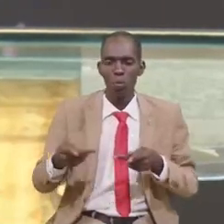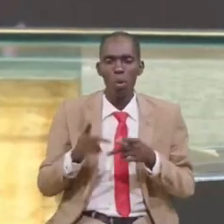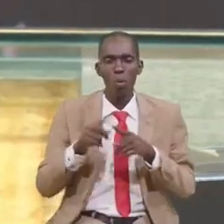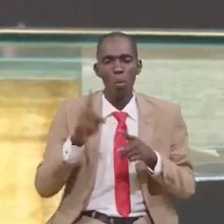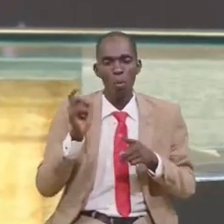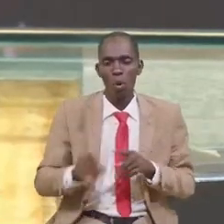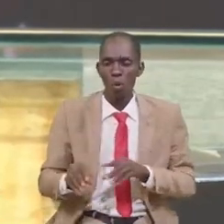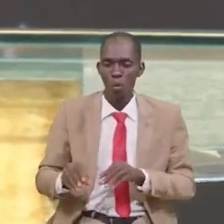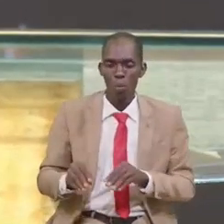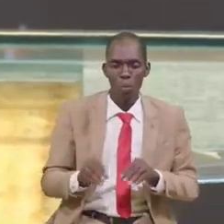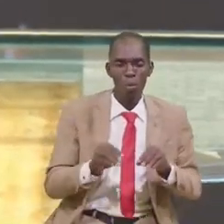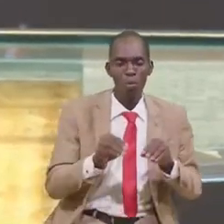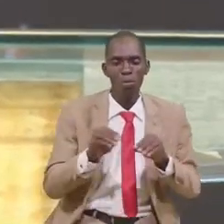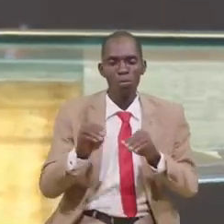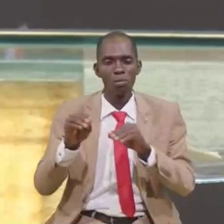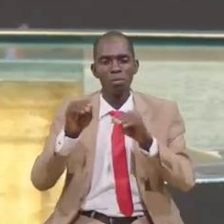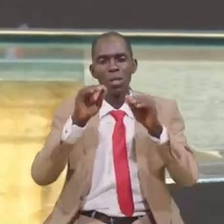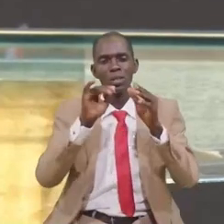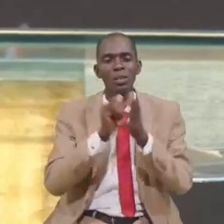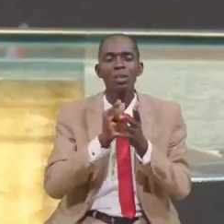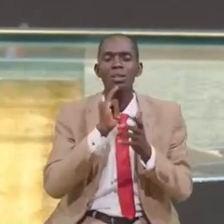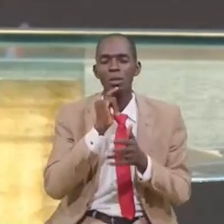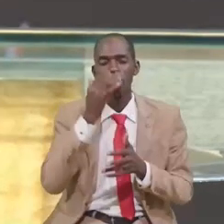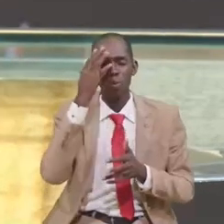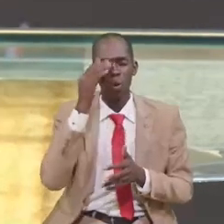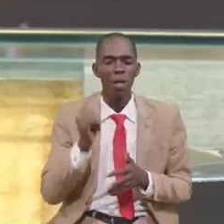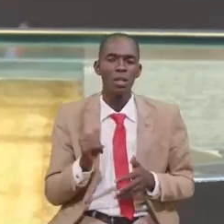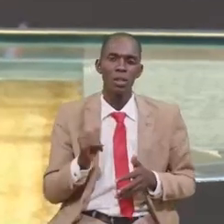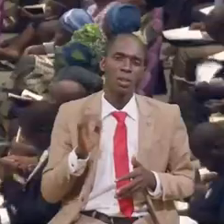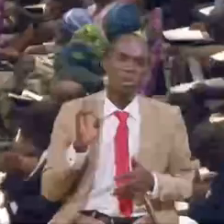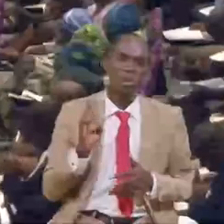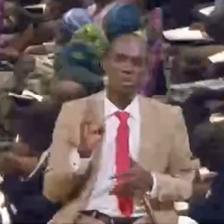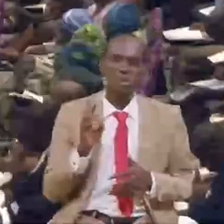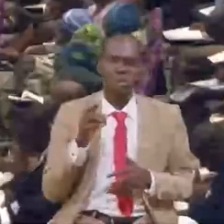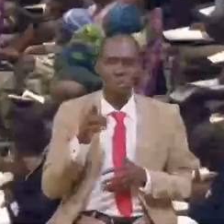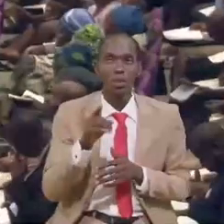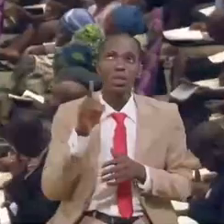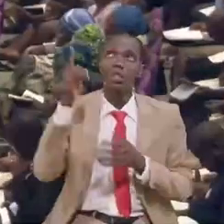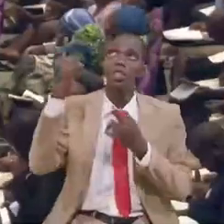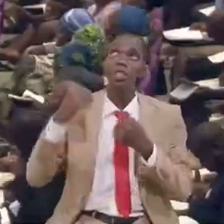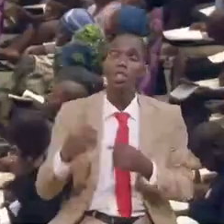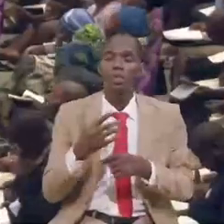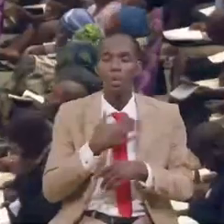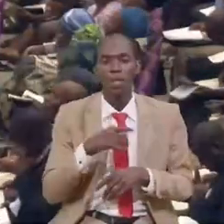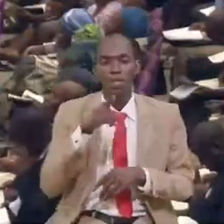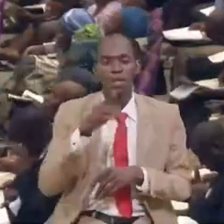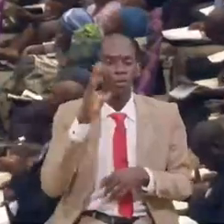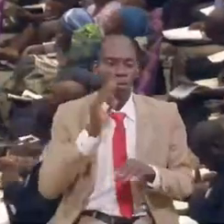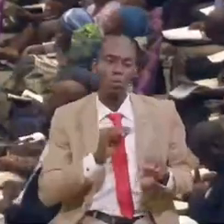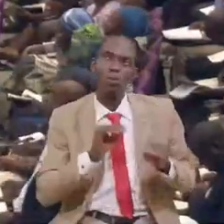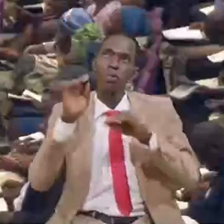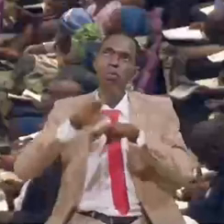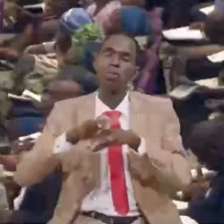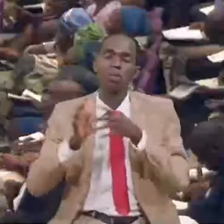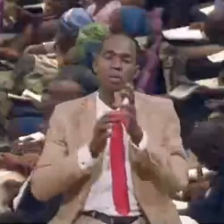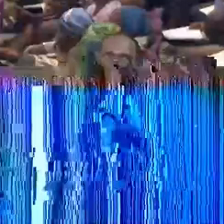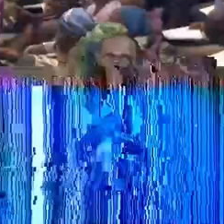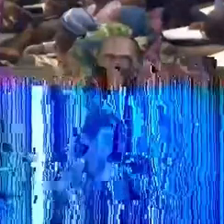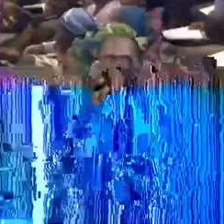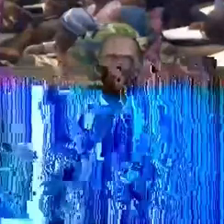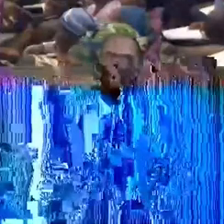l'avant. C'est pourquoi je suis venu. Et vous allez avancer, vous allez monter. Vous allez